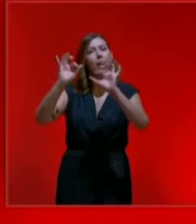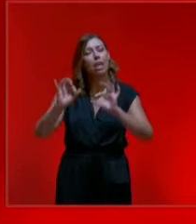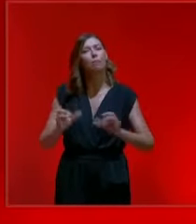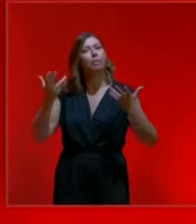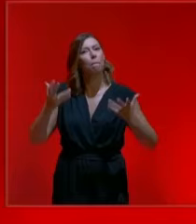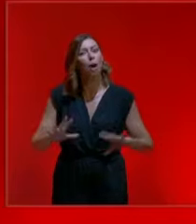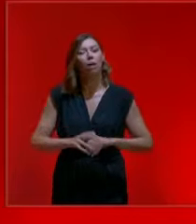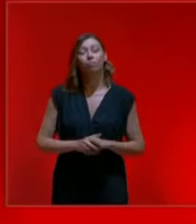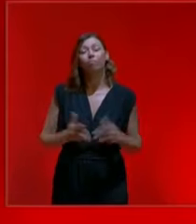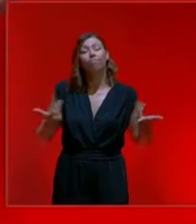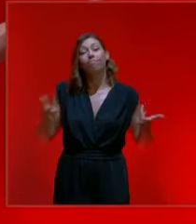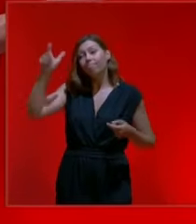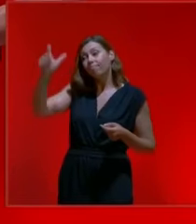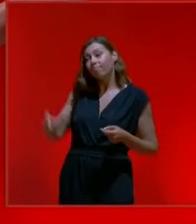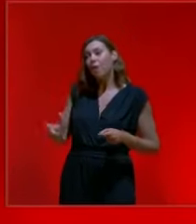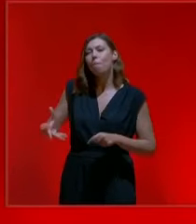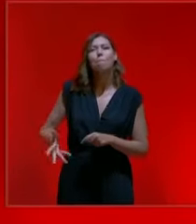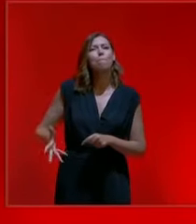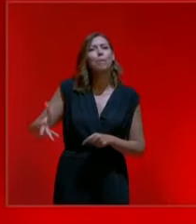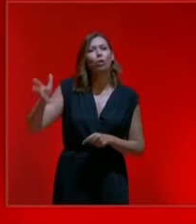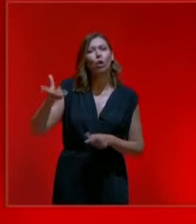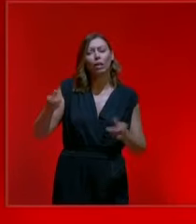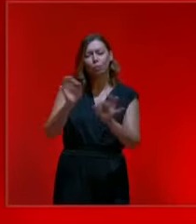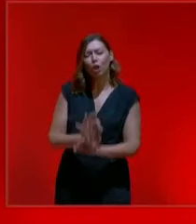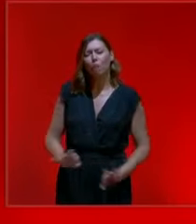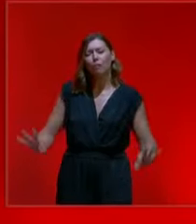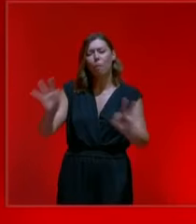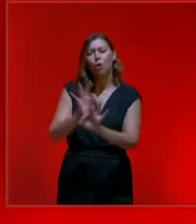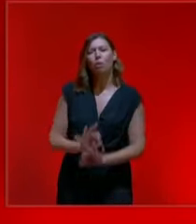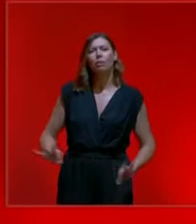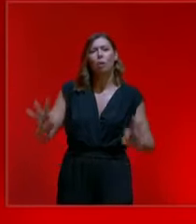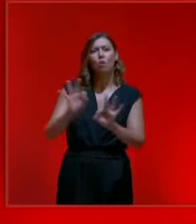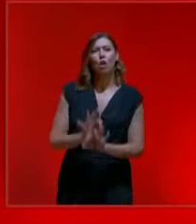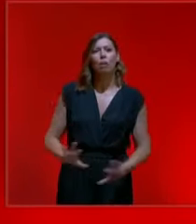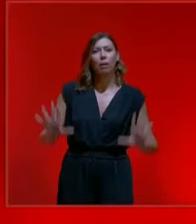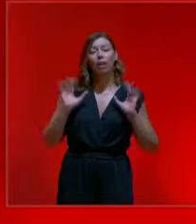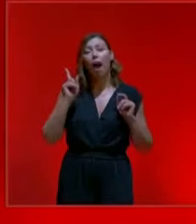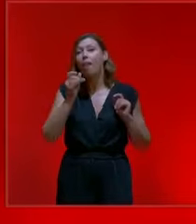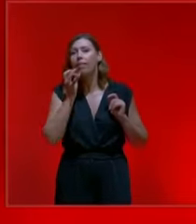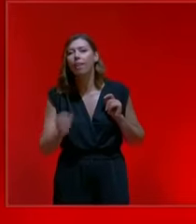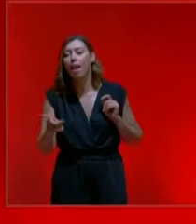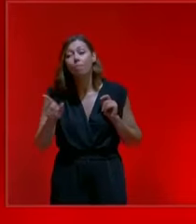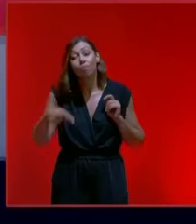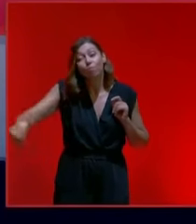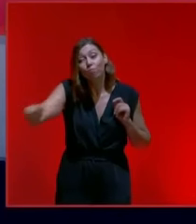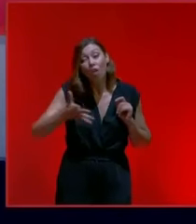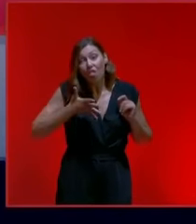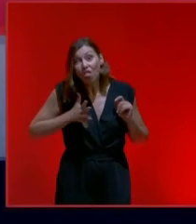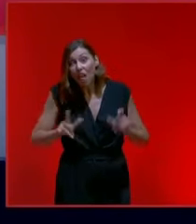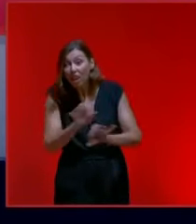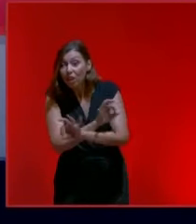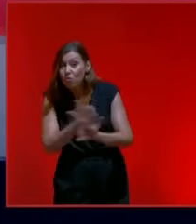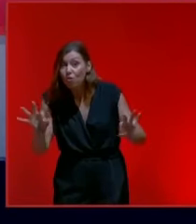Μητσοτάκης το χτίζει αυτό και ταυτόχρονα τους κλείνει το μάτι. Αν θέλετε να επιβιώσετε, έχετε μία επιλογή. Να πατήσετε τη μισθωτή